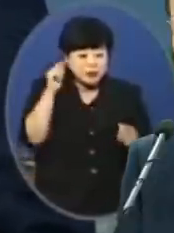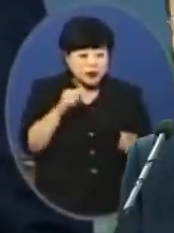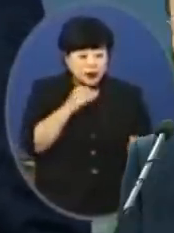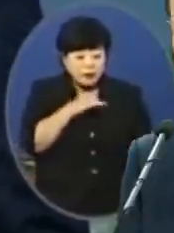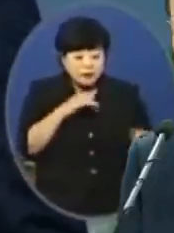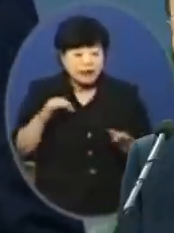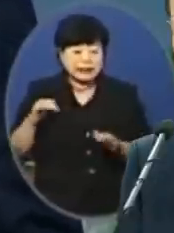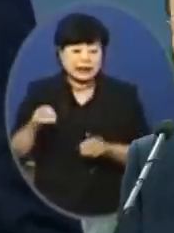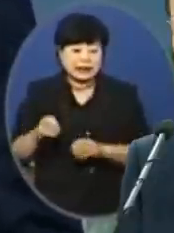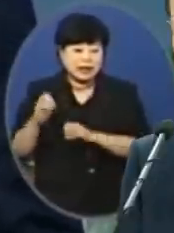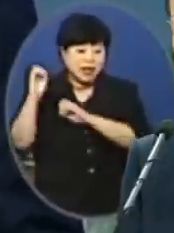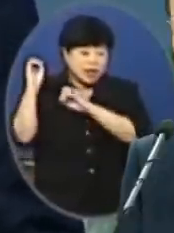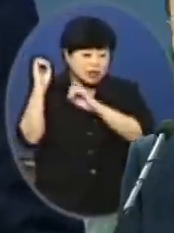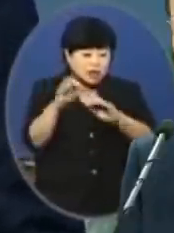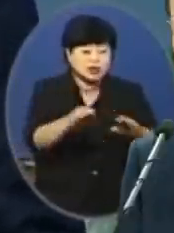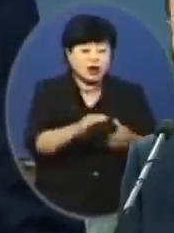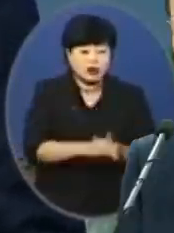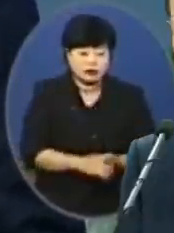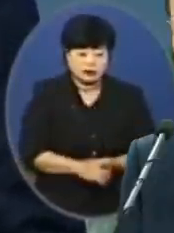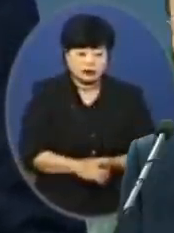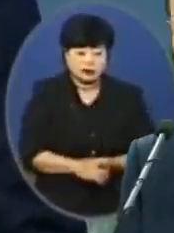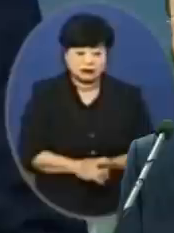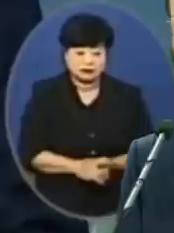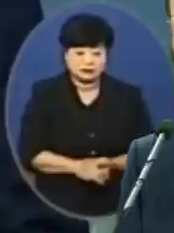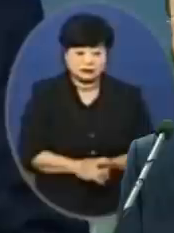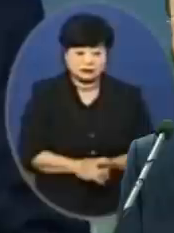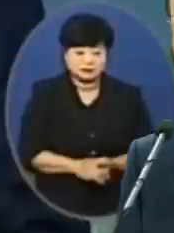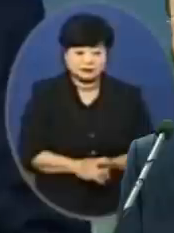명하여 저 바다에 던져라